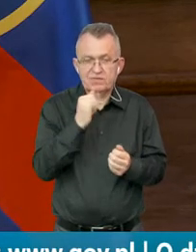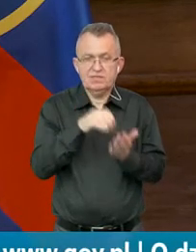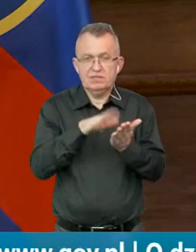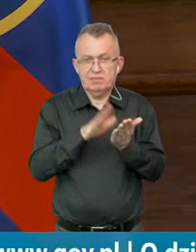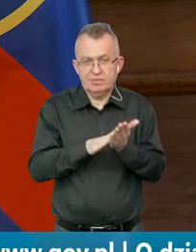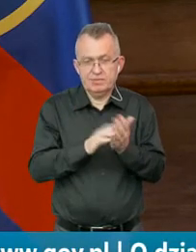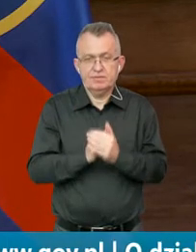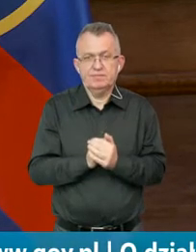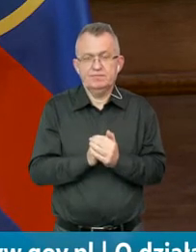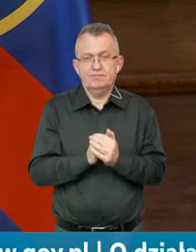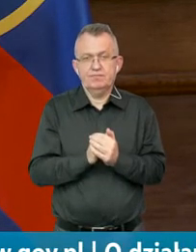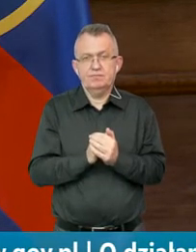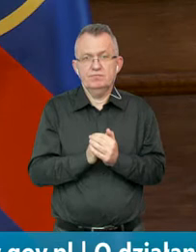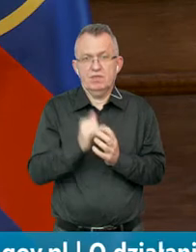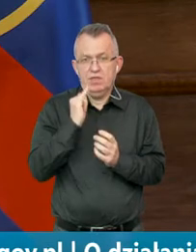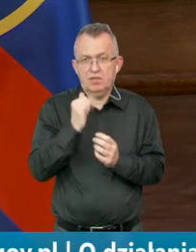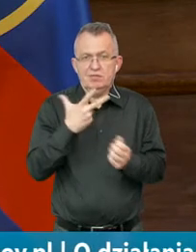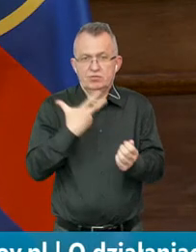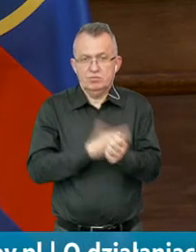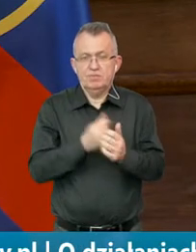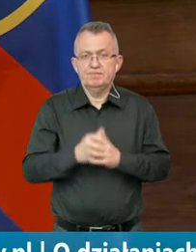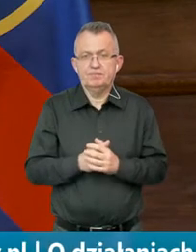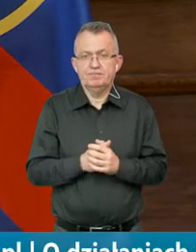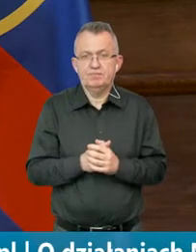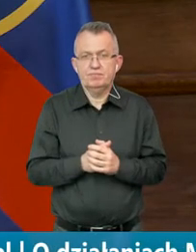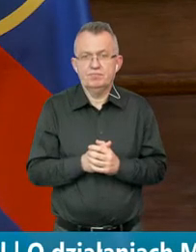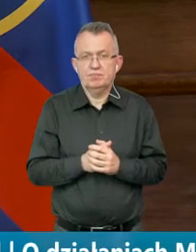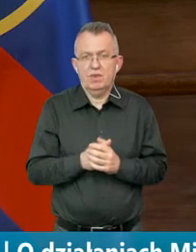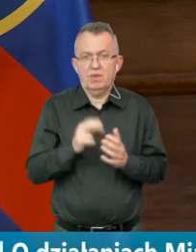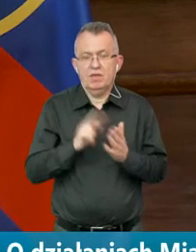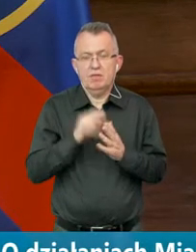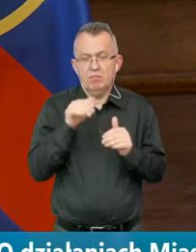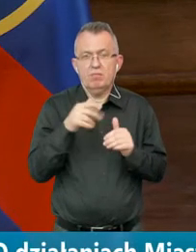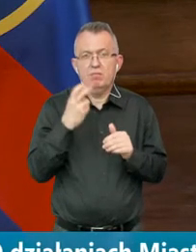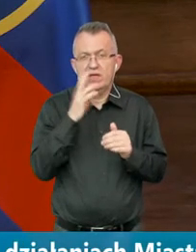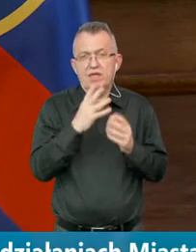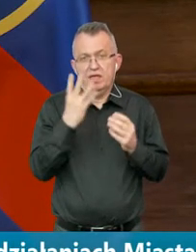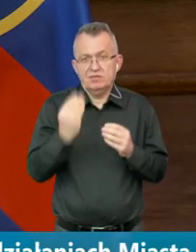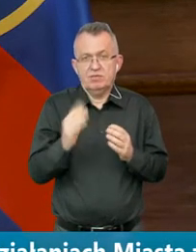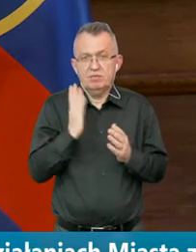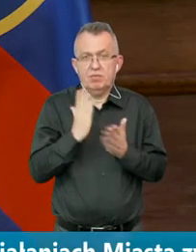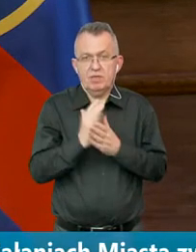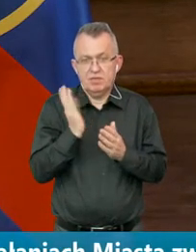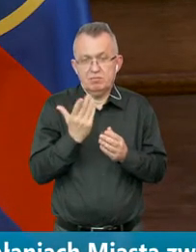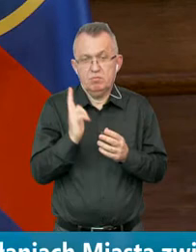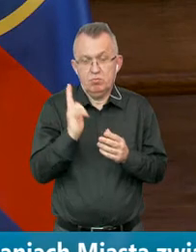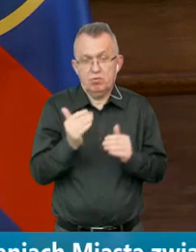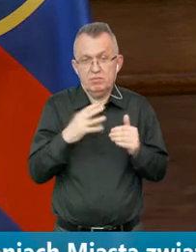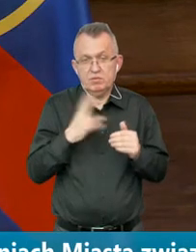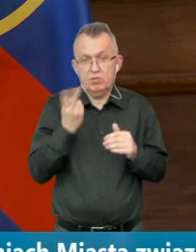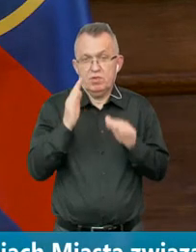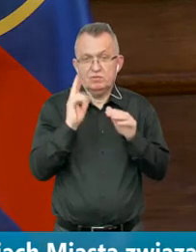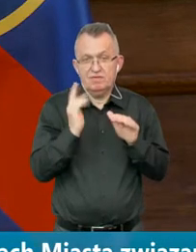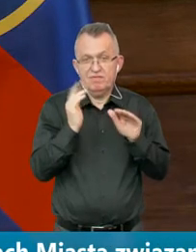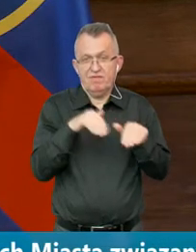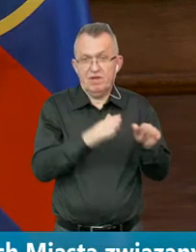zapisać i poddać tym szczepieniom. To na pewno pomoże jesienią, gdy będzie nam groziła kolejna fala